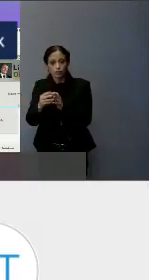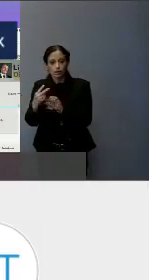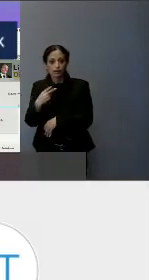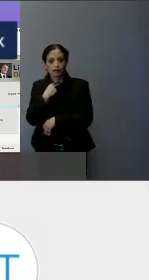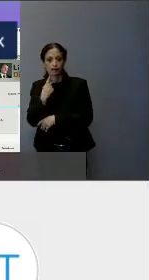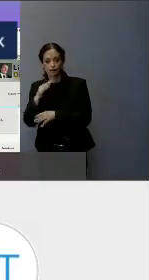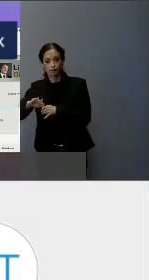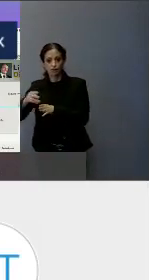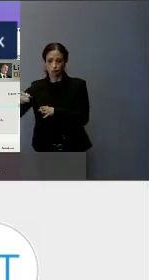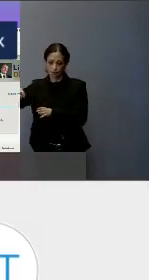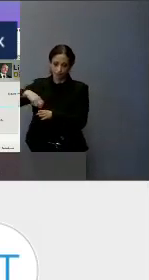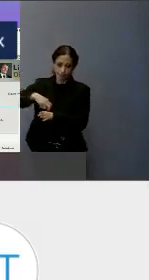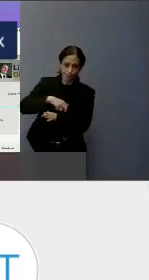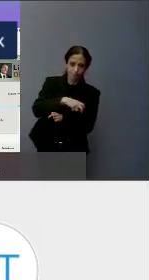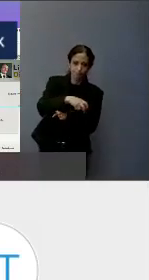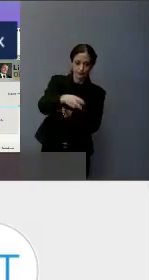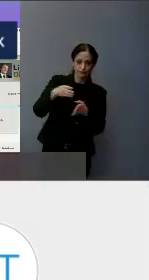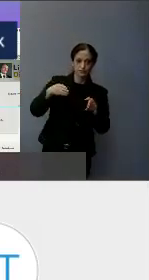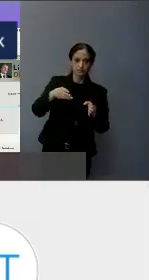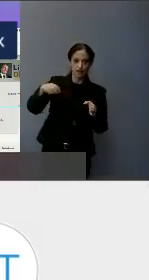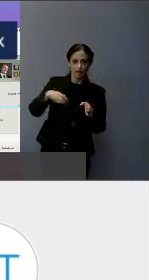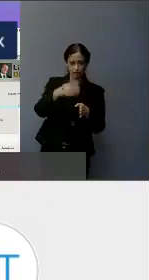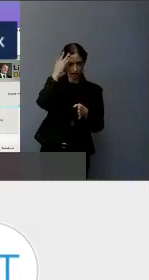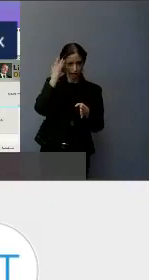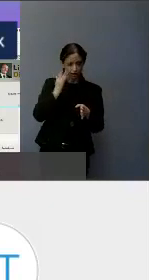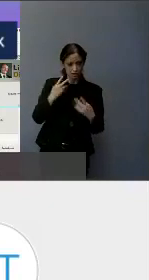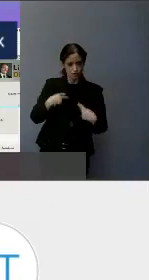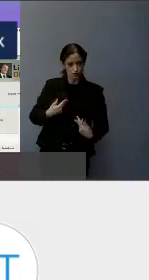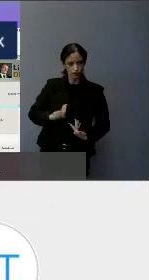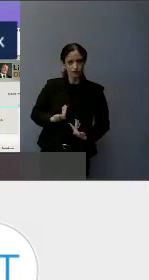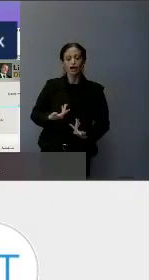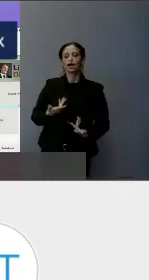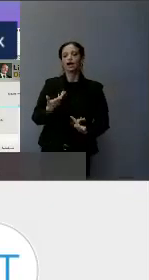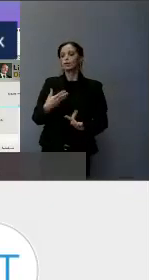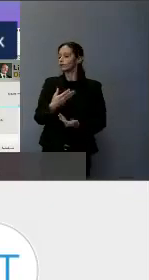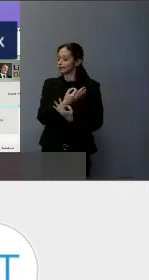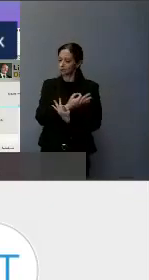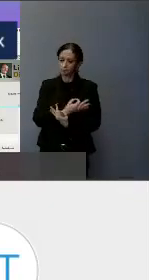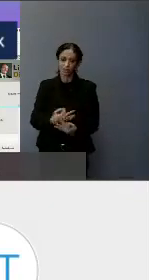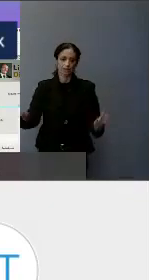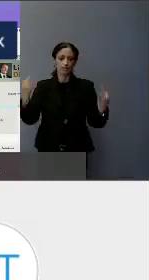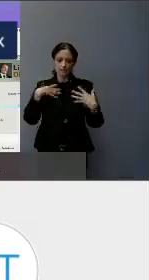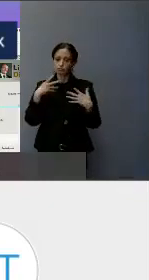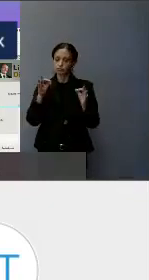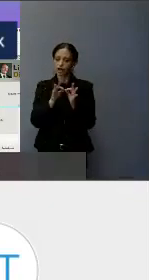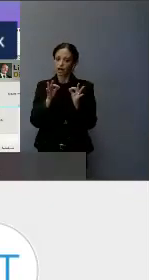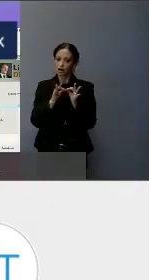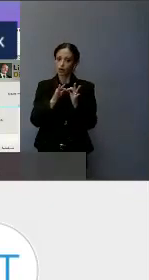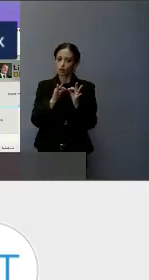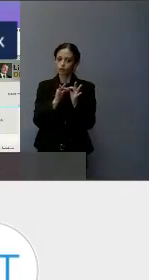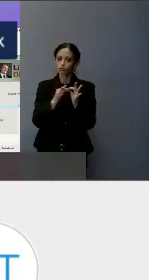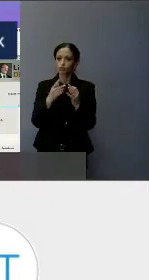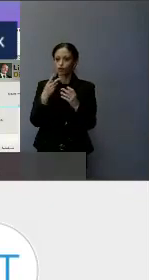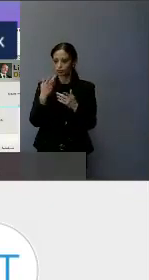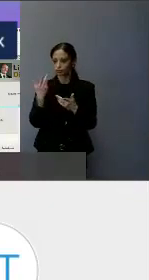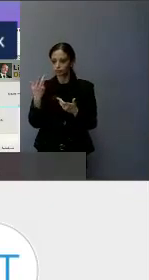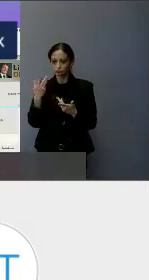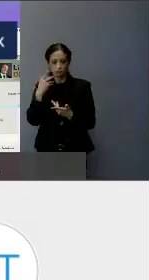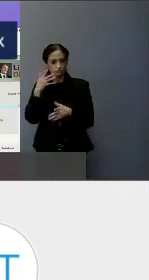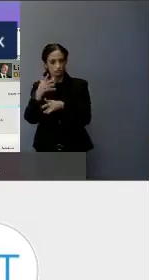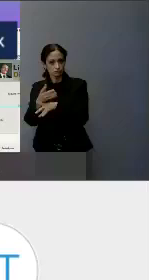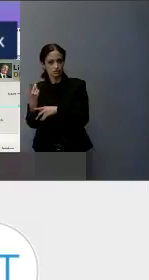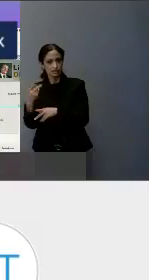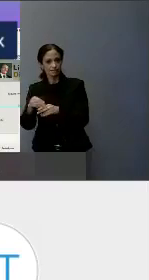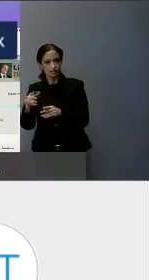vita quindi benissimo ben venga ogni iniziativa confido davvero in maniera accurata sulla